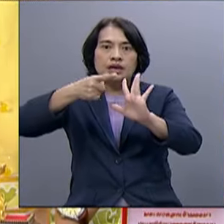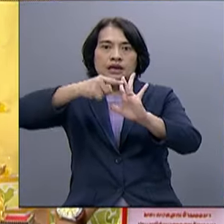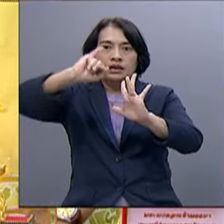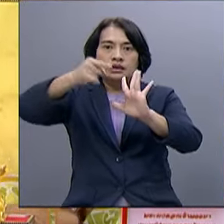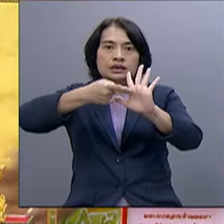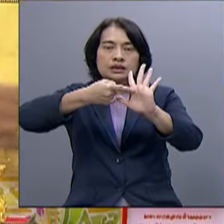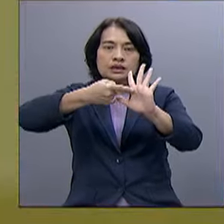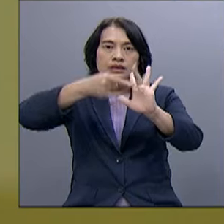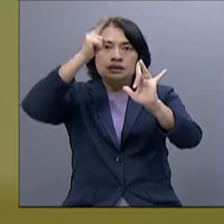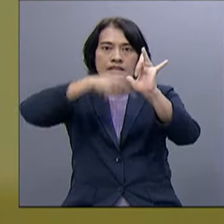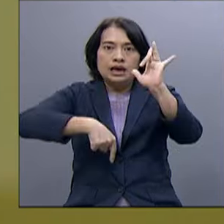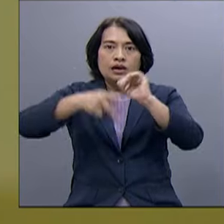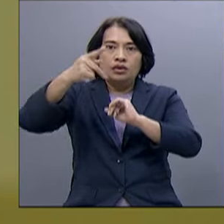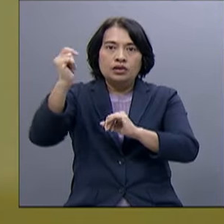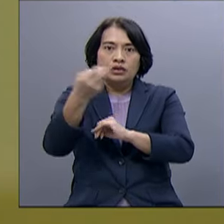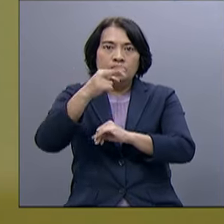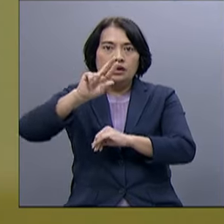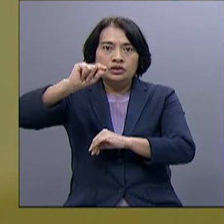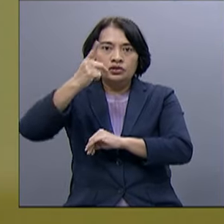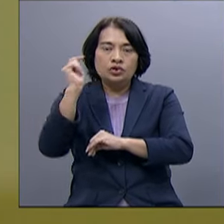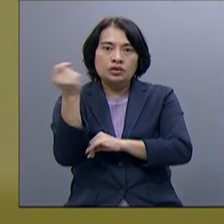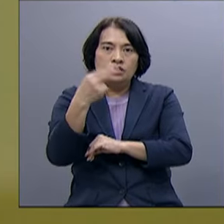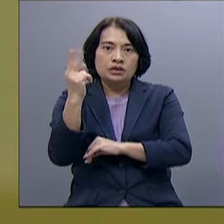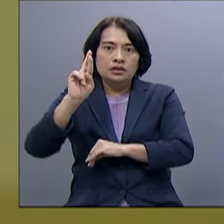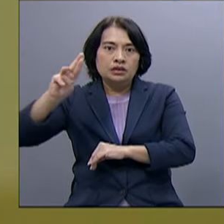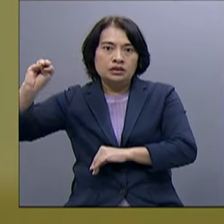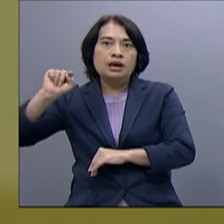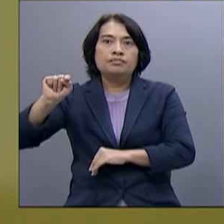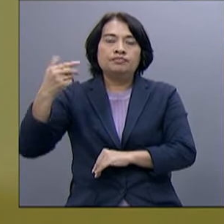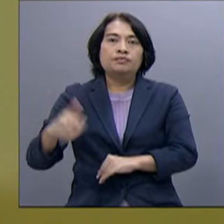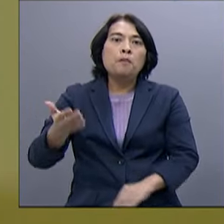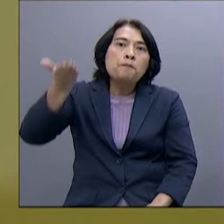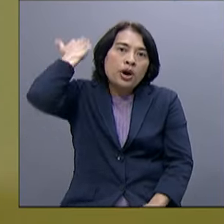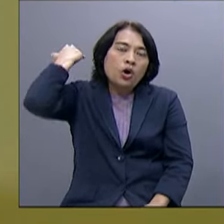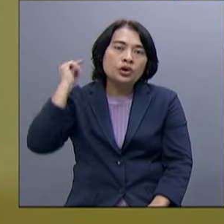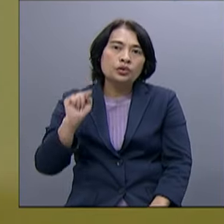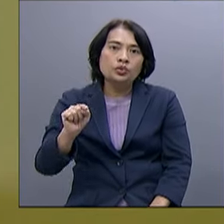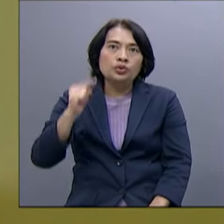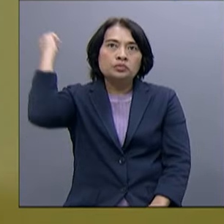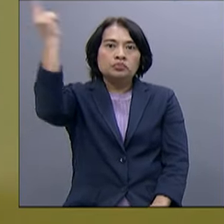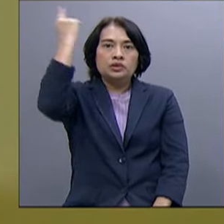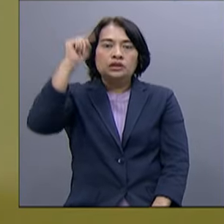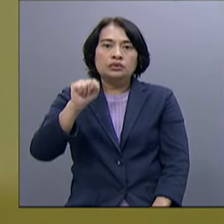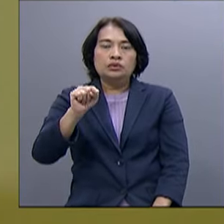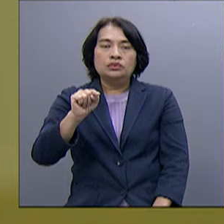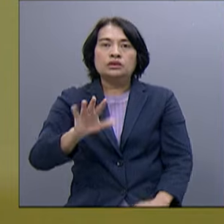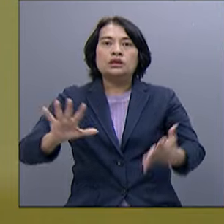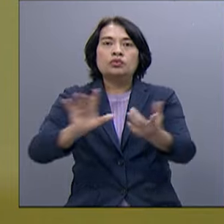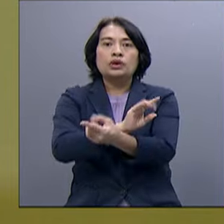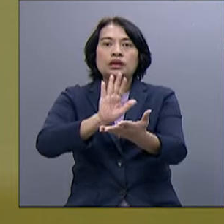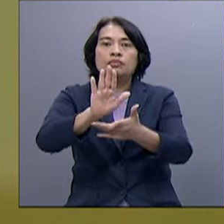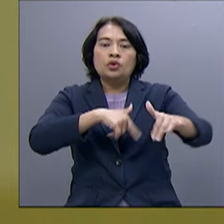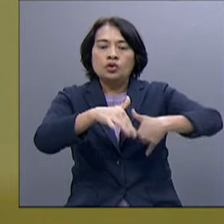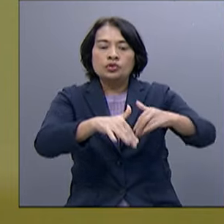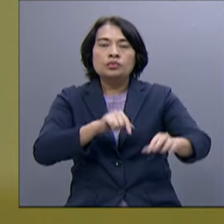างไรคะ ครับก็คือเราก็มีการจัดงานนะครับอย่างที่บอกว่าเริ่มตั้งแต่เป็นประเพณีท้องถิ่นนะครับแล้วก็มาในการจัด